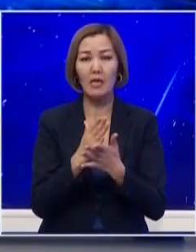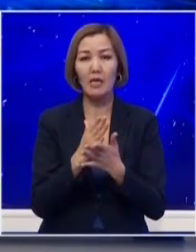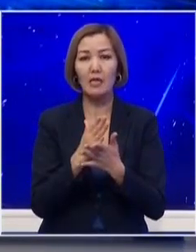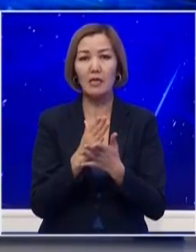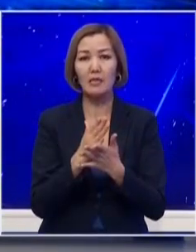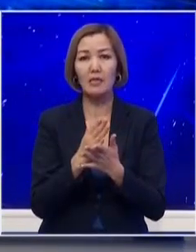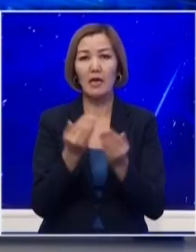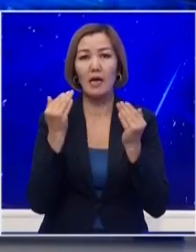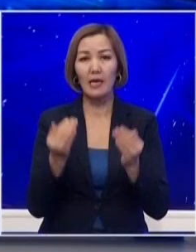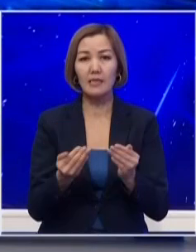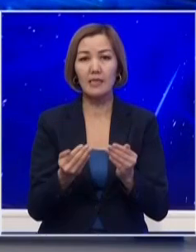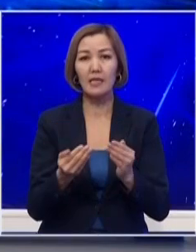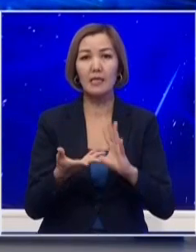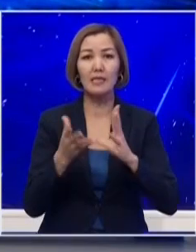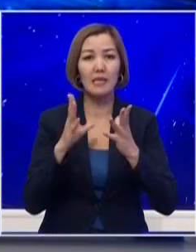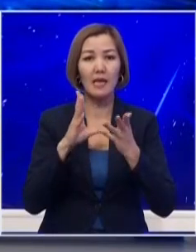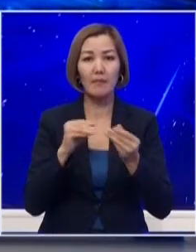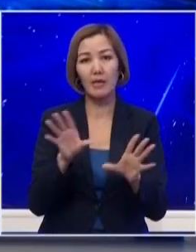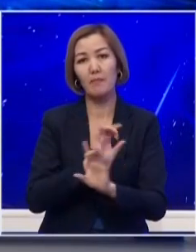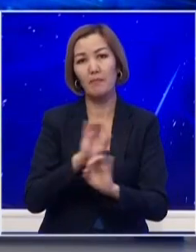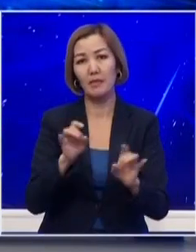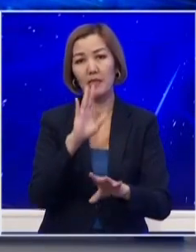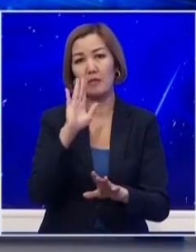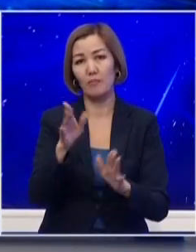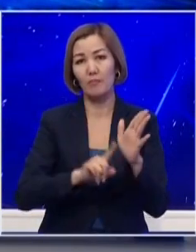Армысыз құрметті көрермен, эфирде Сараптай майдары.